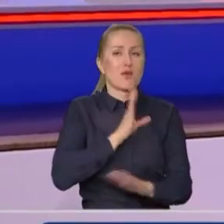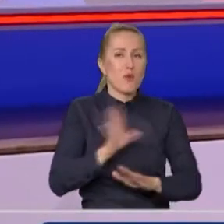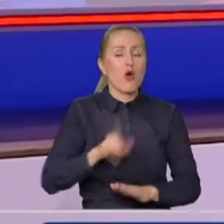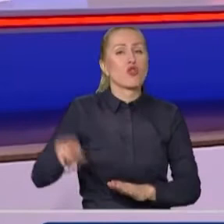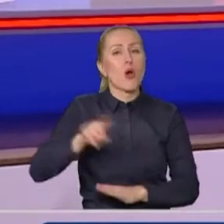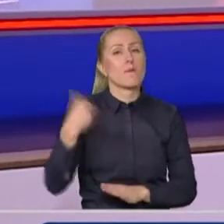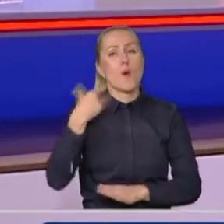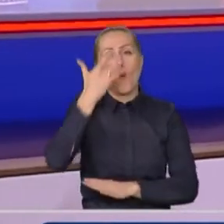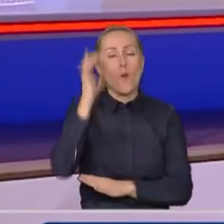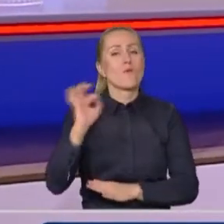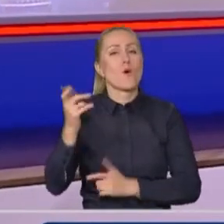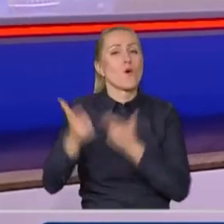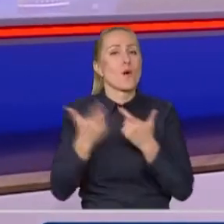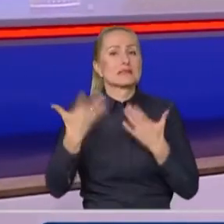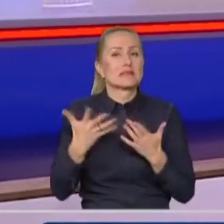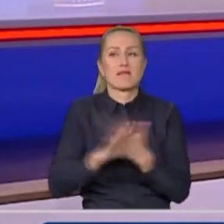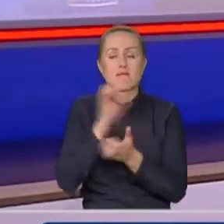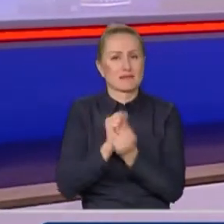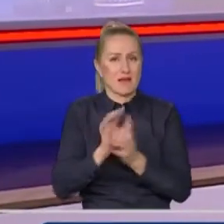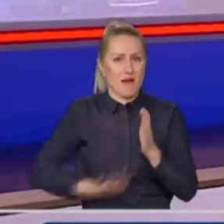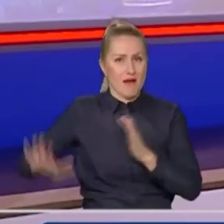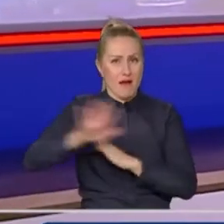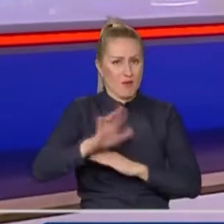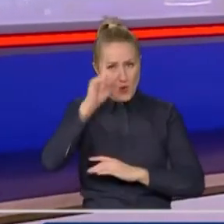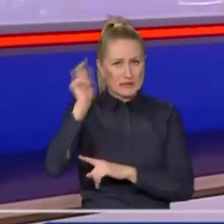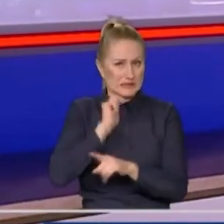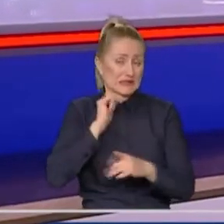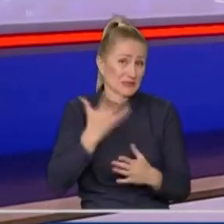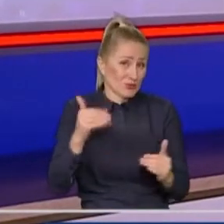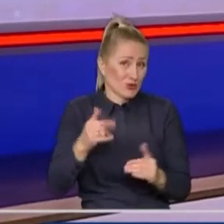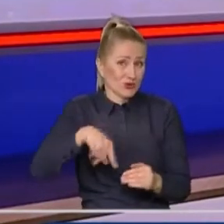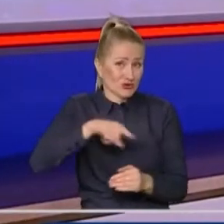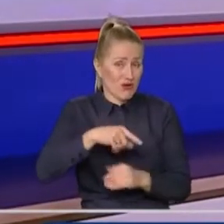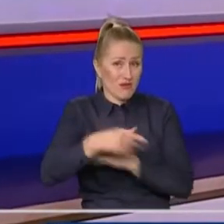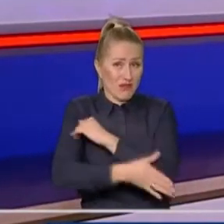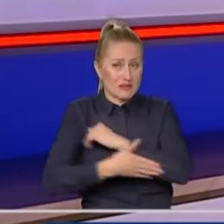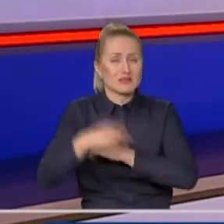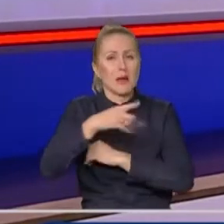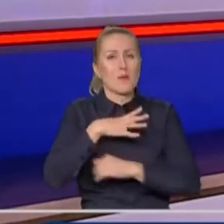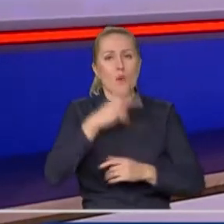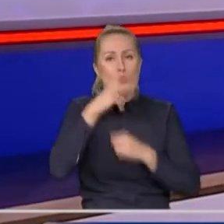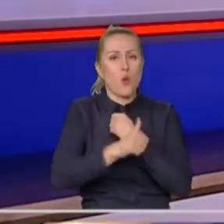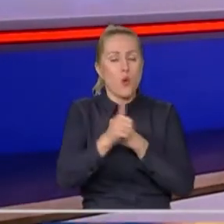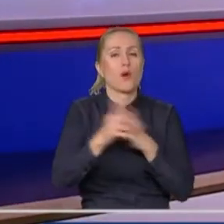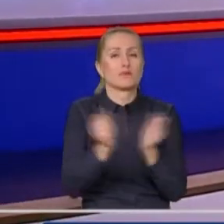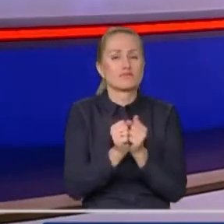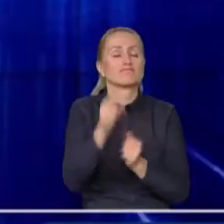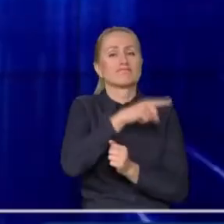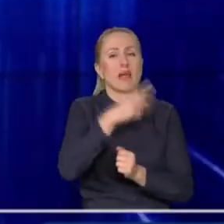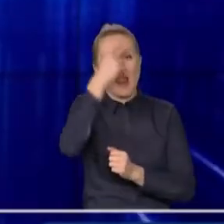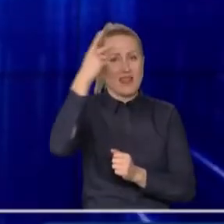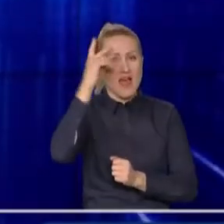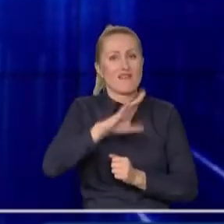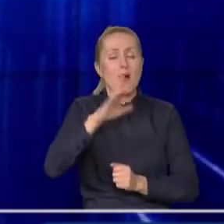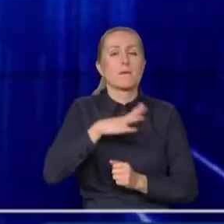służby białoruskie dążą do tragedii na granicach. Mamy udokumentowany przypadek litewski, gdzie strażnicy graniczni z